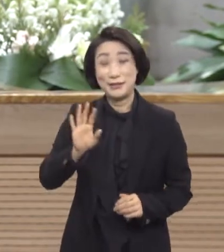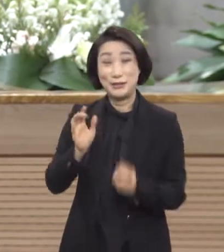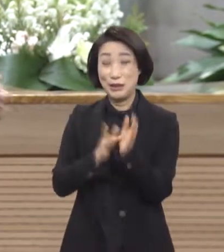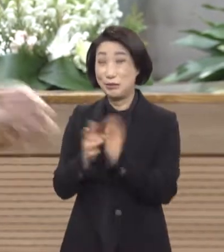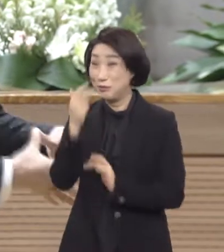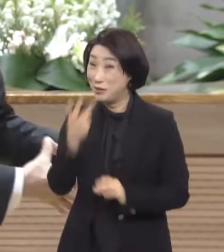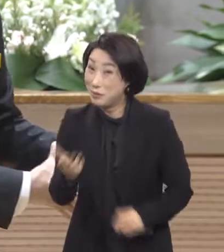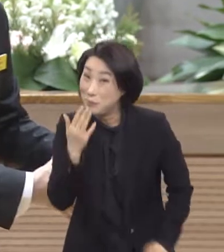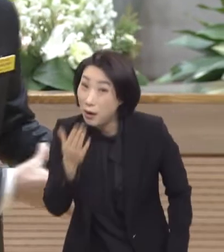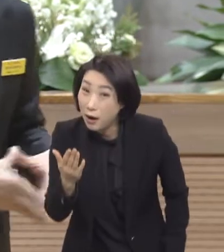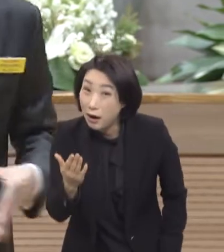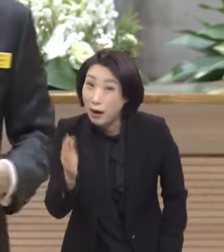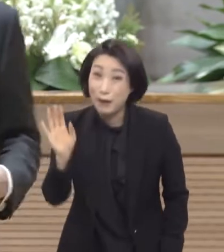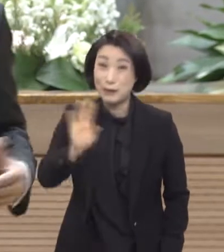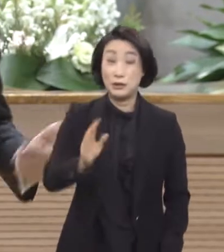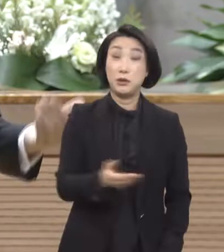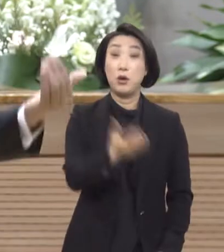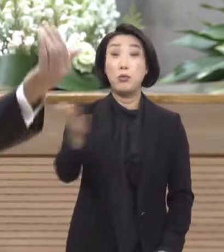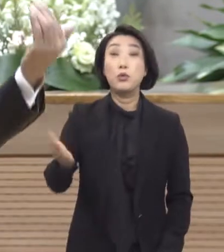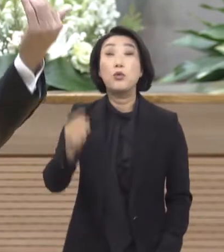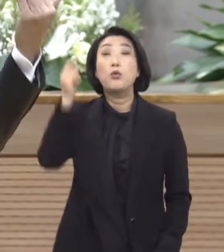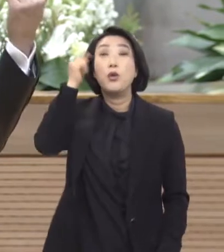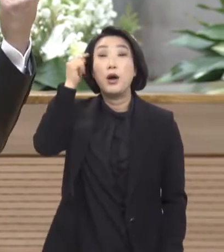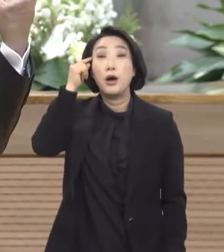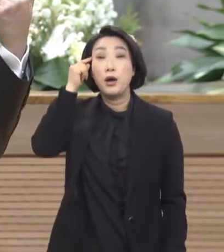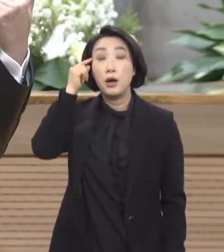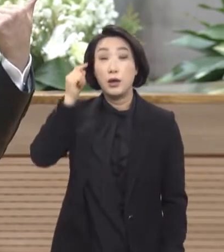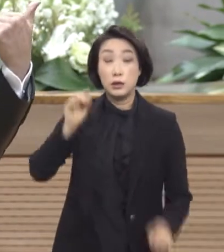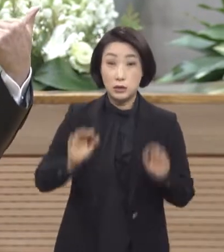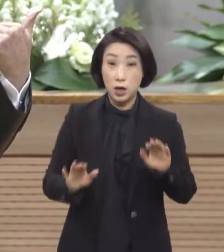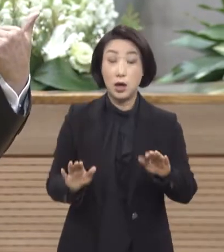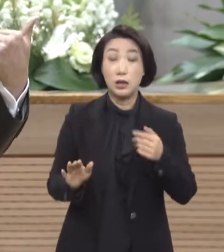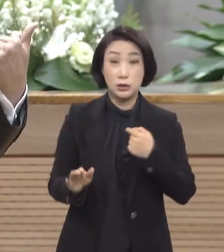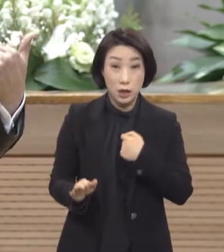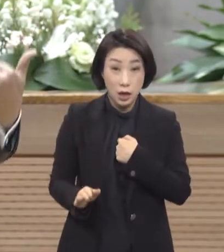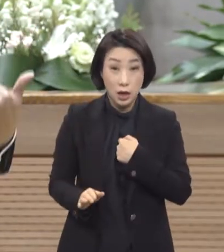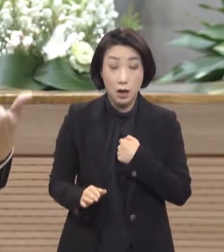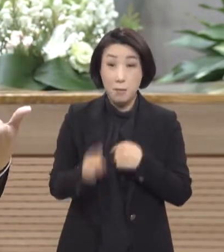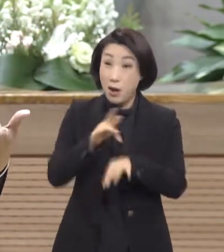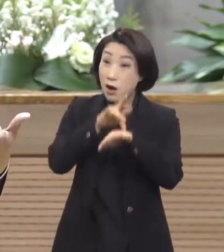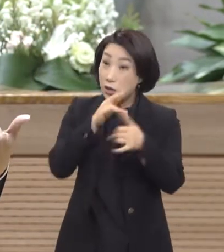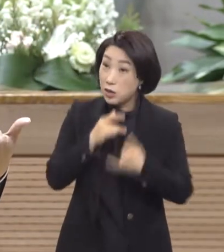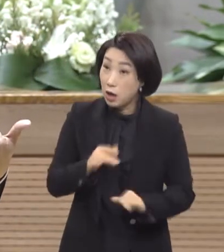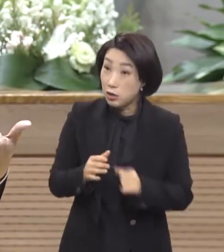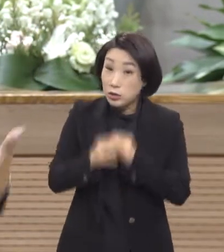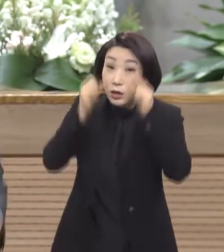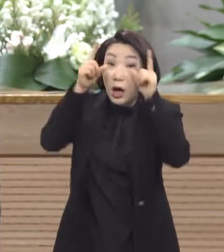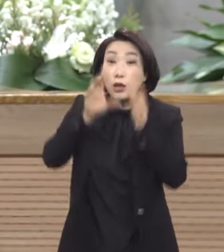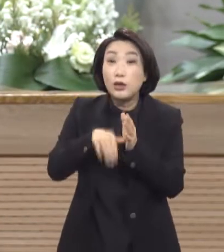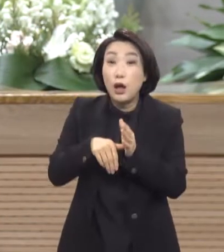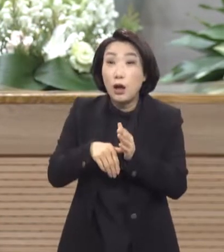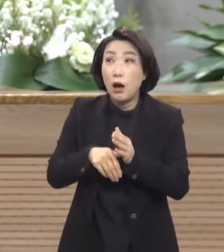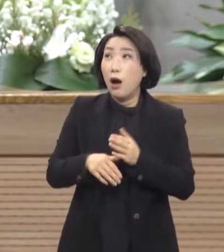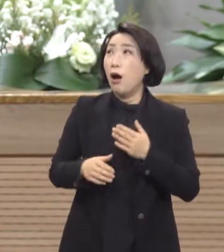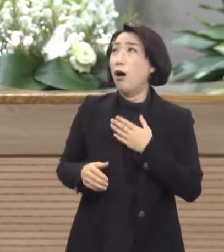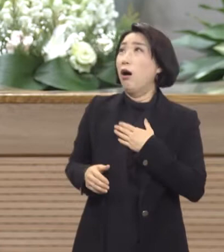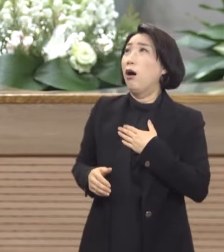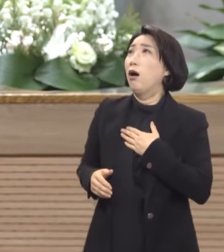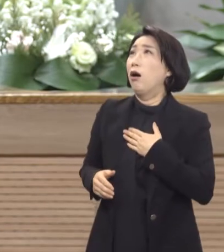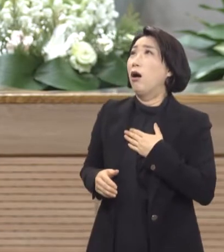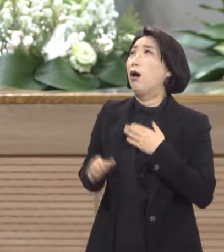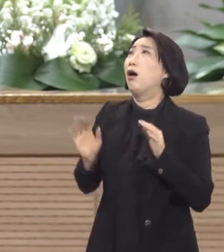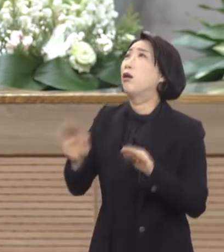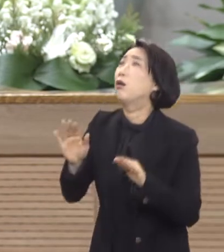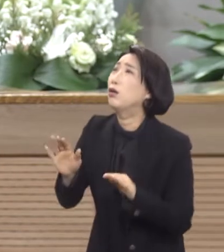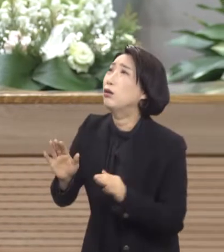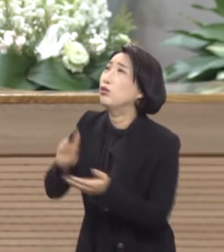예수님을 놔두겠느냐? 왜? 내가 진짜 마귀 새끼다고 깨달았으면 아이고